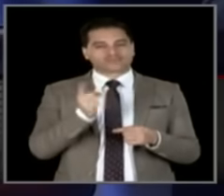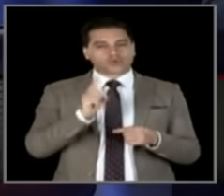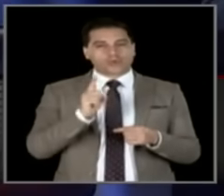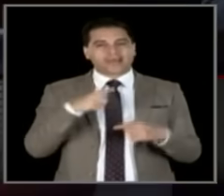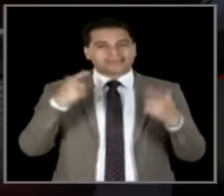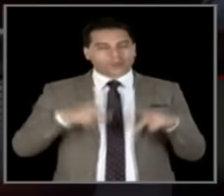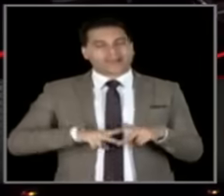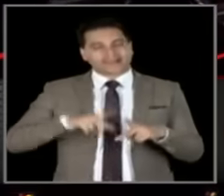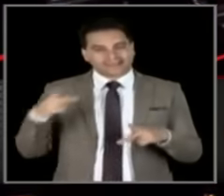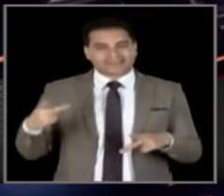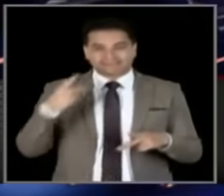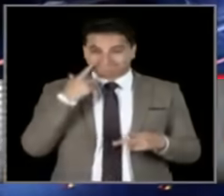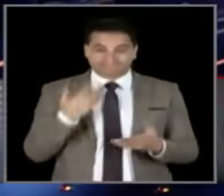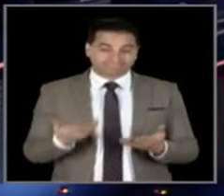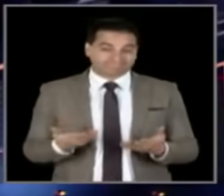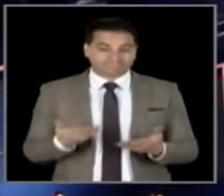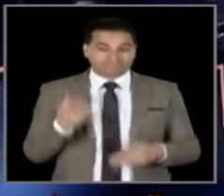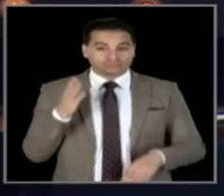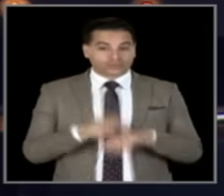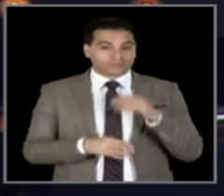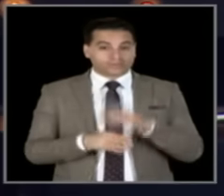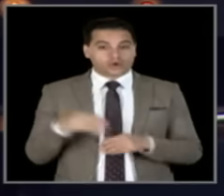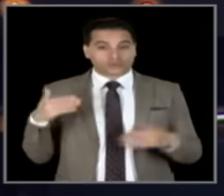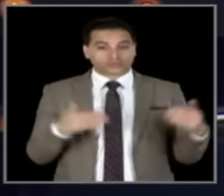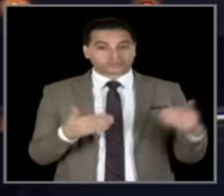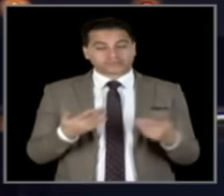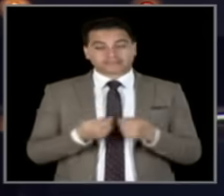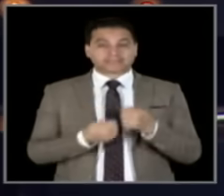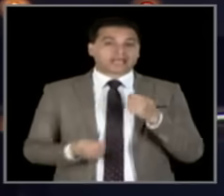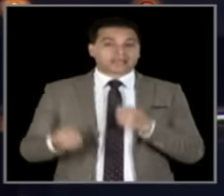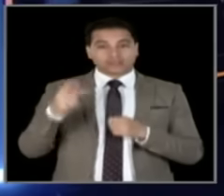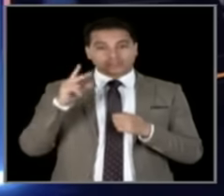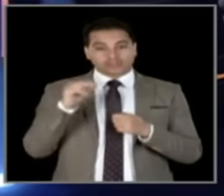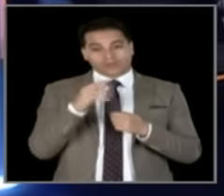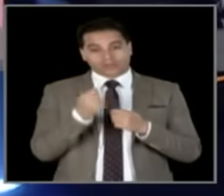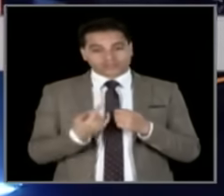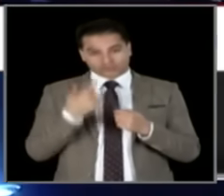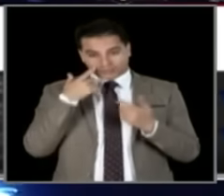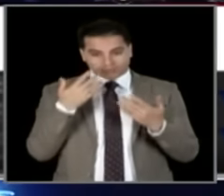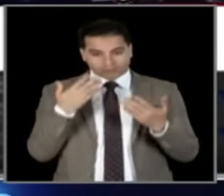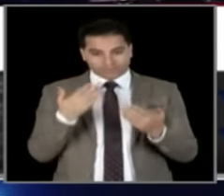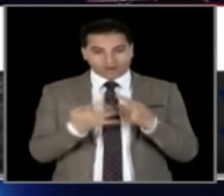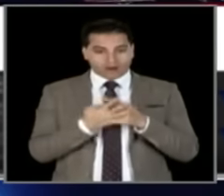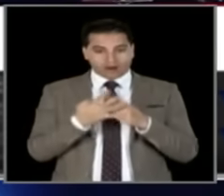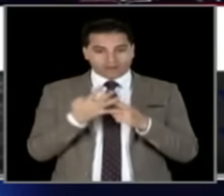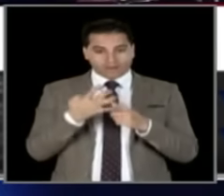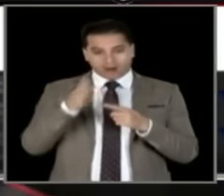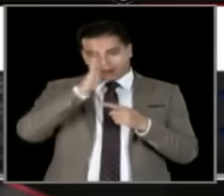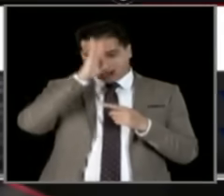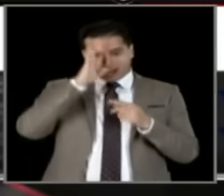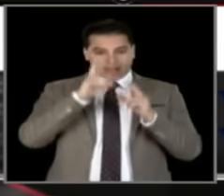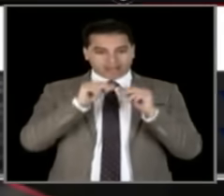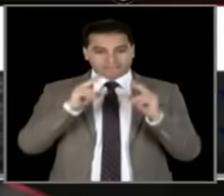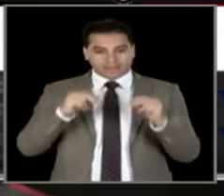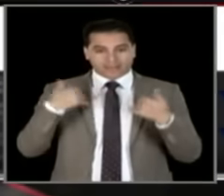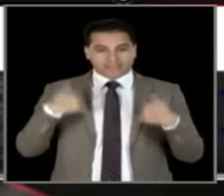خاطئة. مين هياخد الريسك؟ زائد 20 أو ناقص 10؟ أربع اختيارات قصادنا على